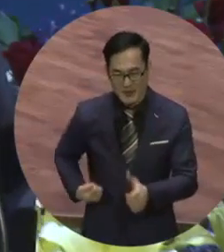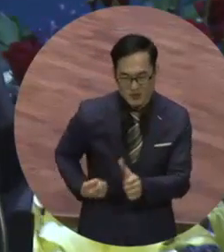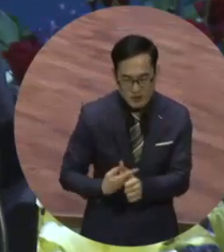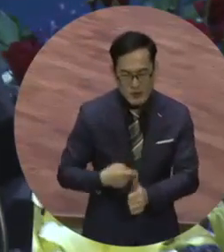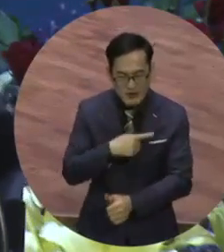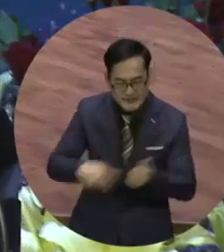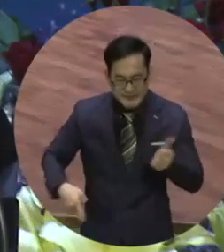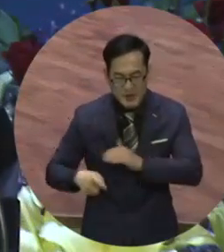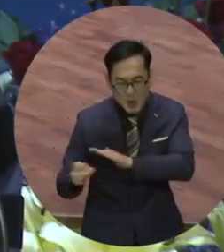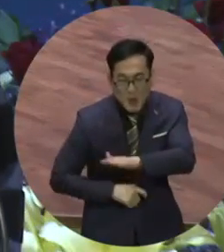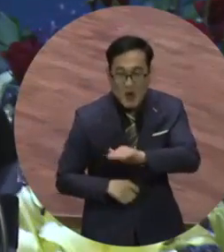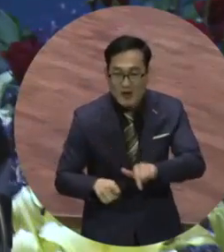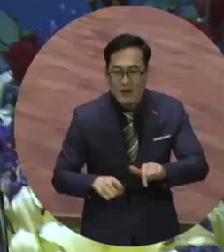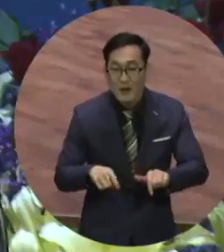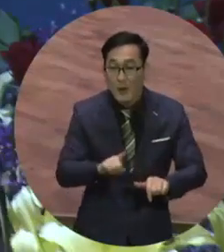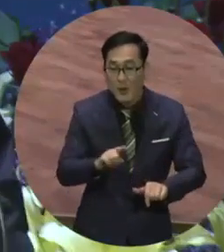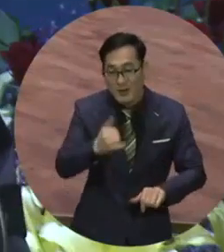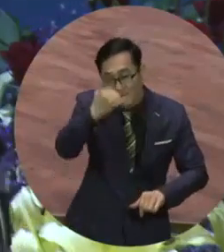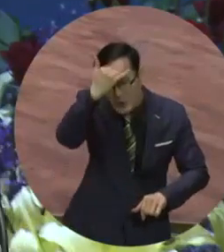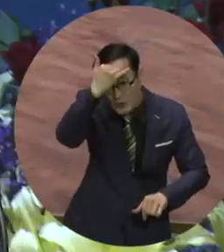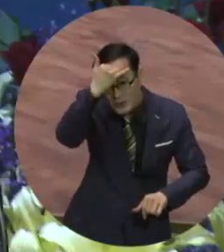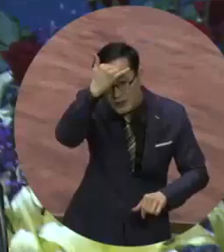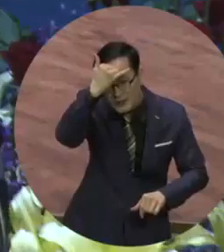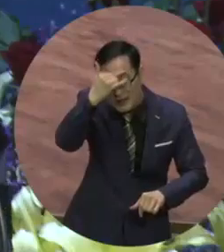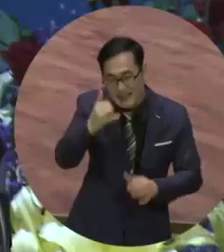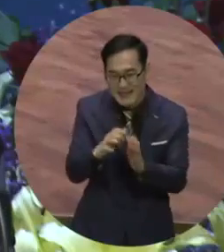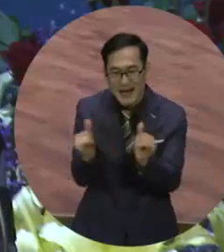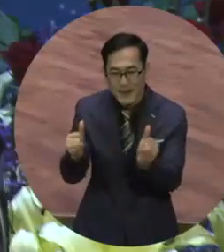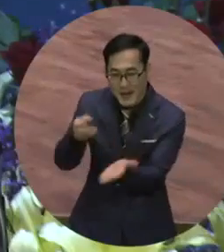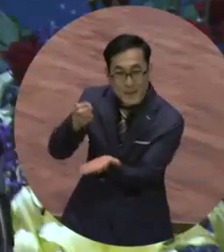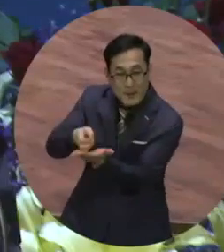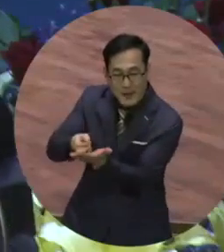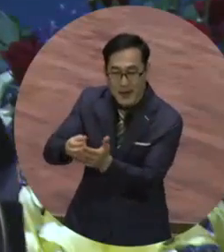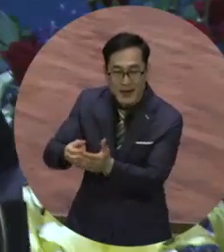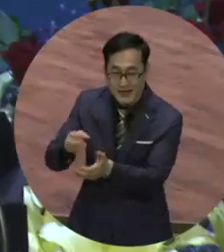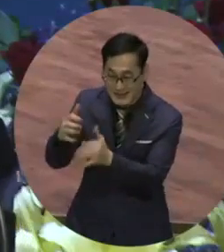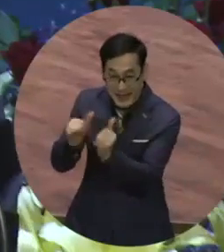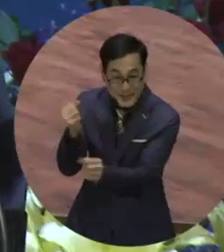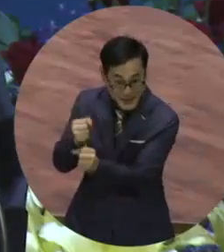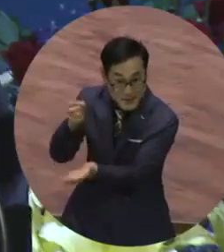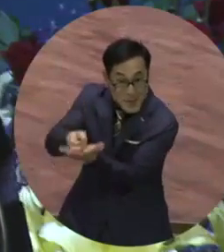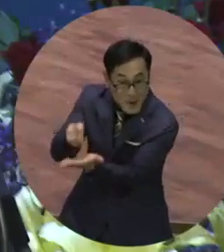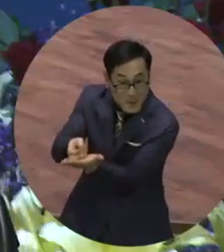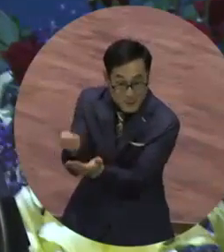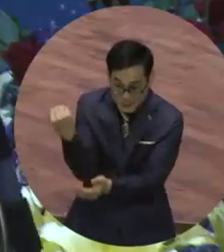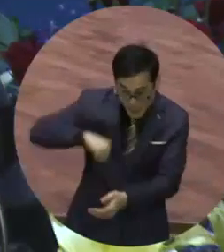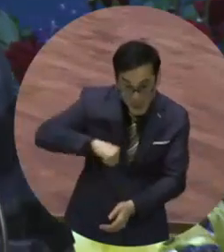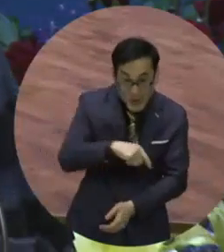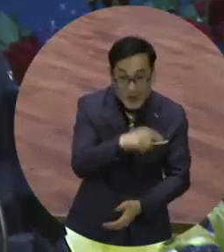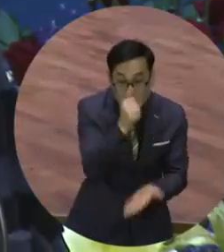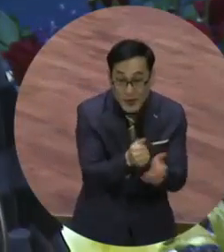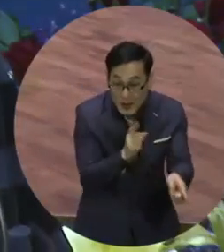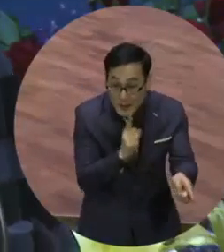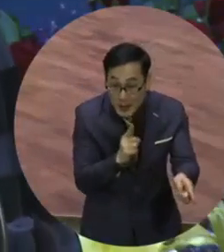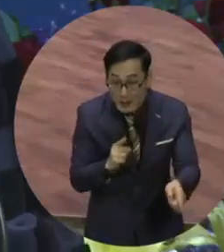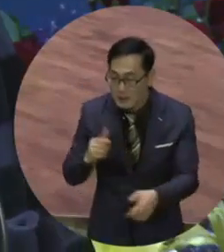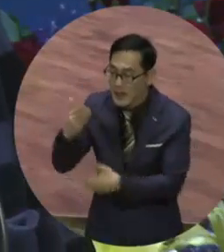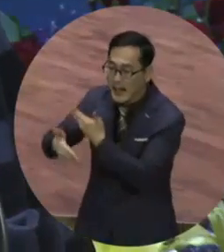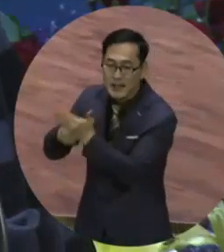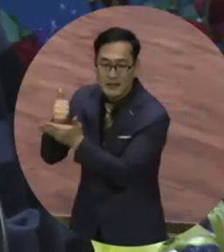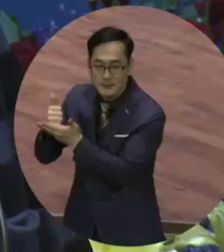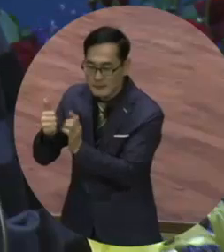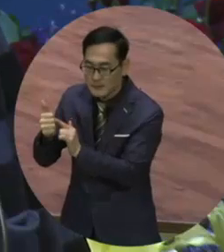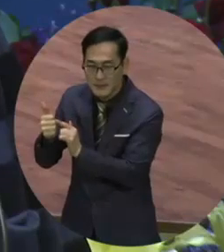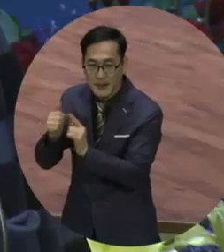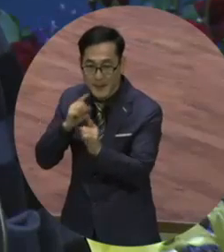인간의 윤리, 도덕, 사회적 질서를 깨는 이런 모든 이걸 생각한다. 그런데 성경이 말하는 죄는